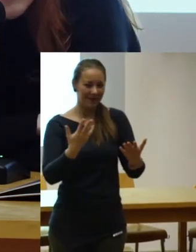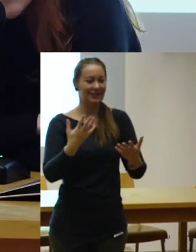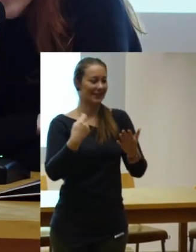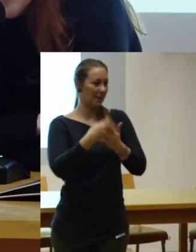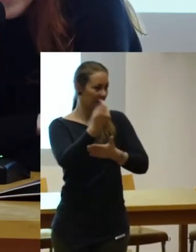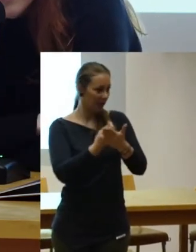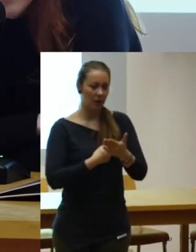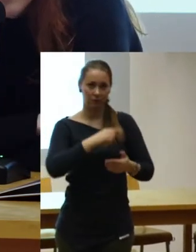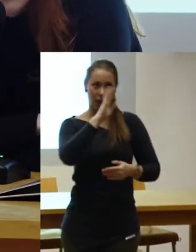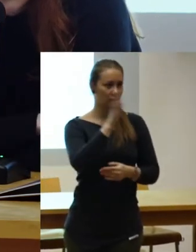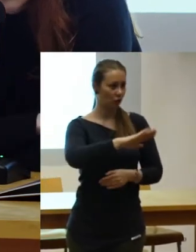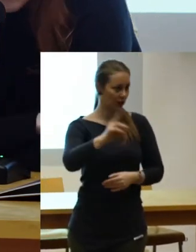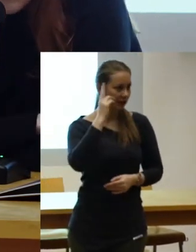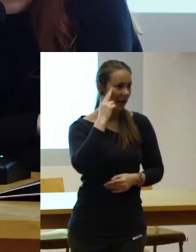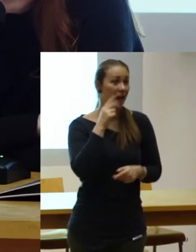který